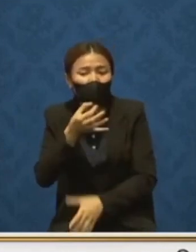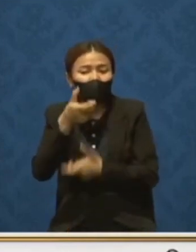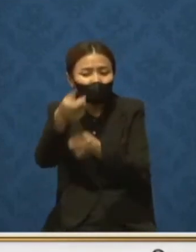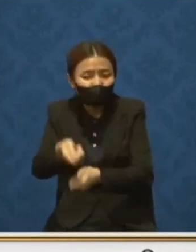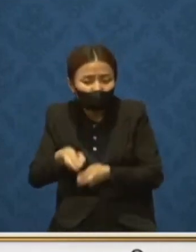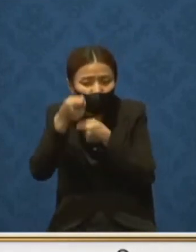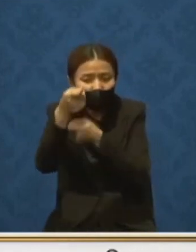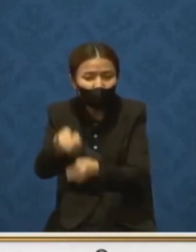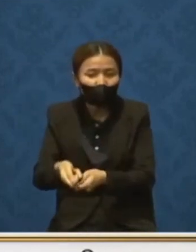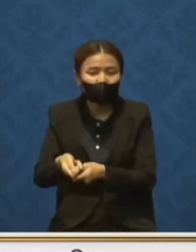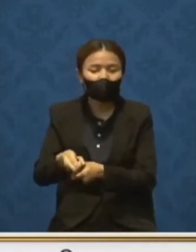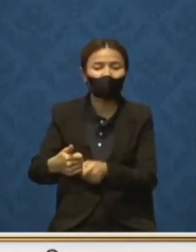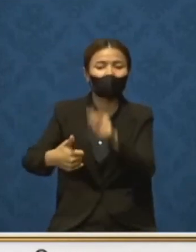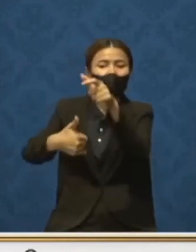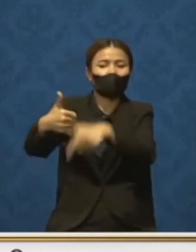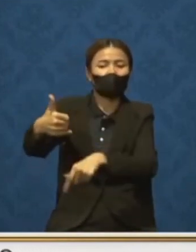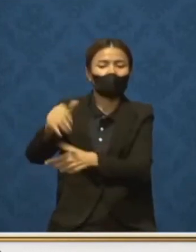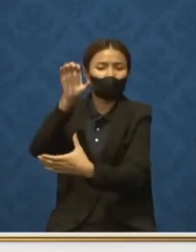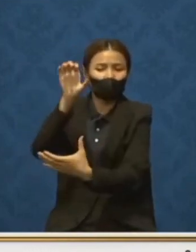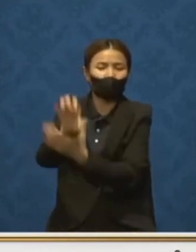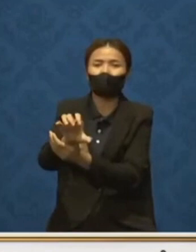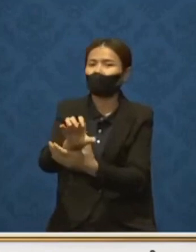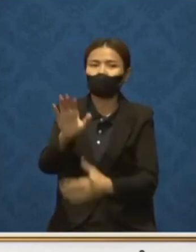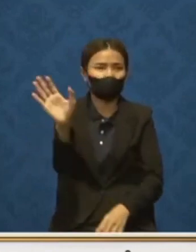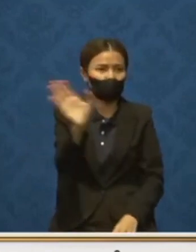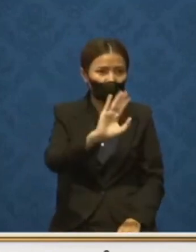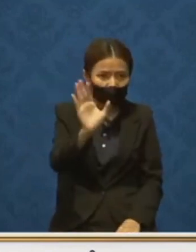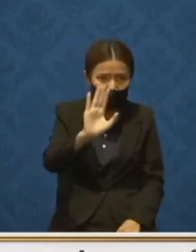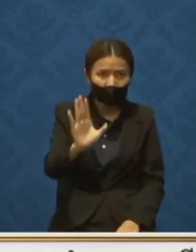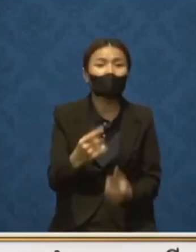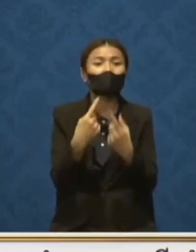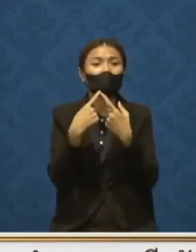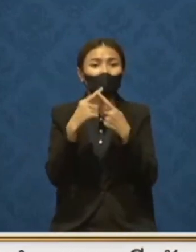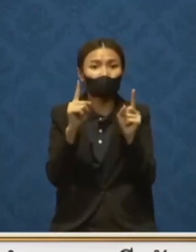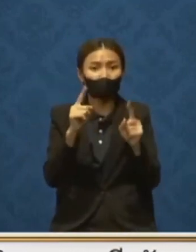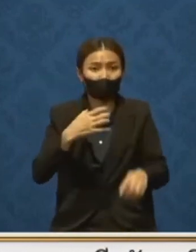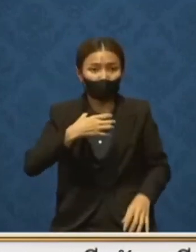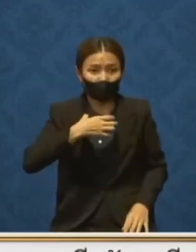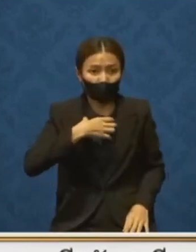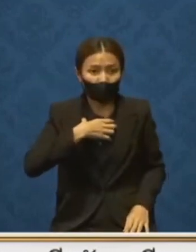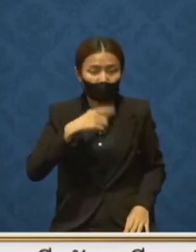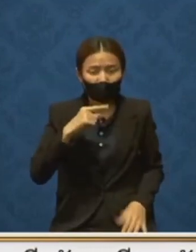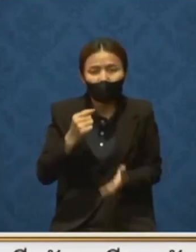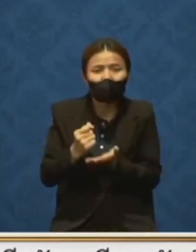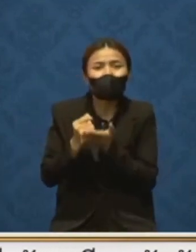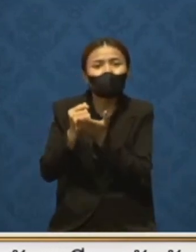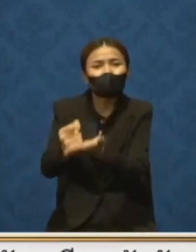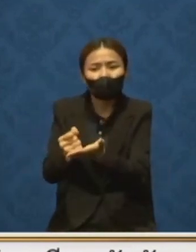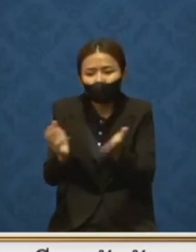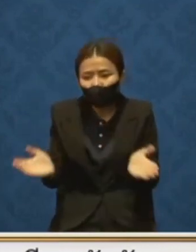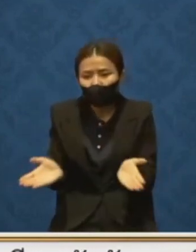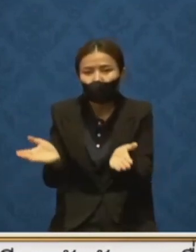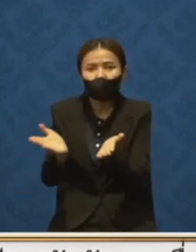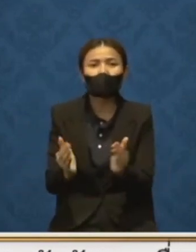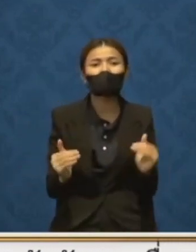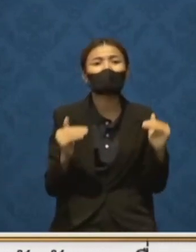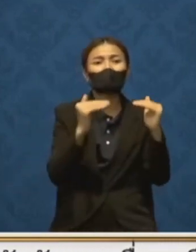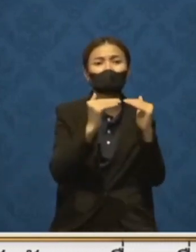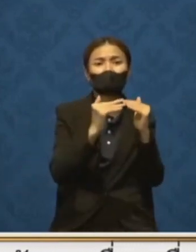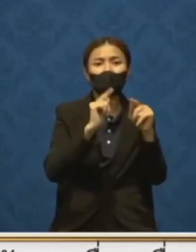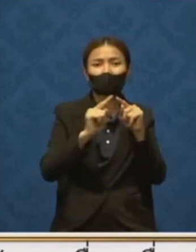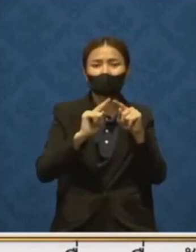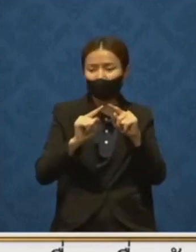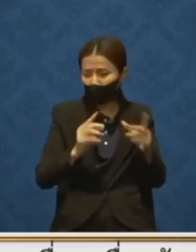ต่ประสงค์ให้ผู้เลี้ยงหรือเกษตรกรรายย่อยได้รับสิทธิประโยชน์ภายใต้ร่างพระราชบัญญัตินี้ด้วยน